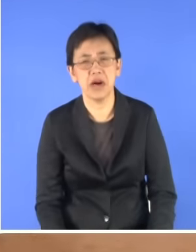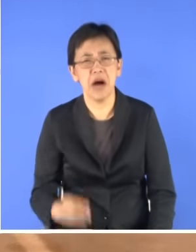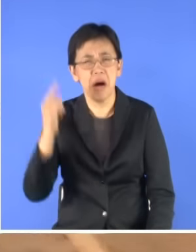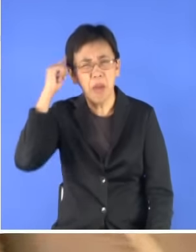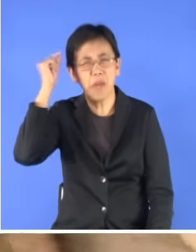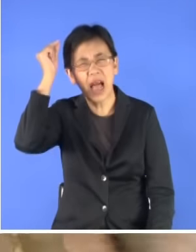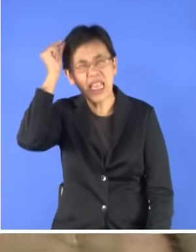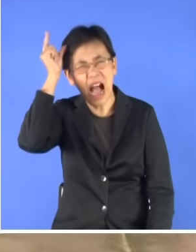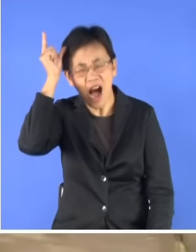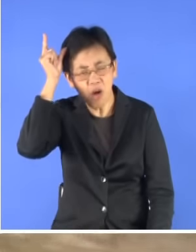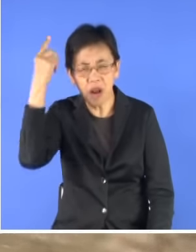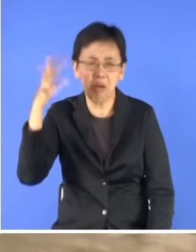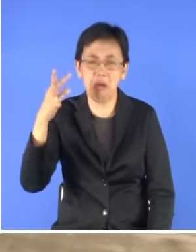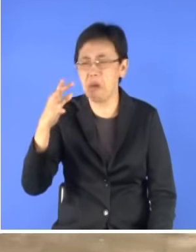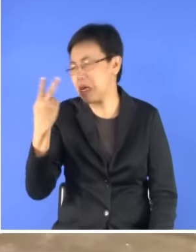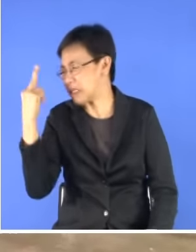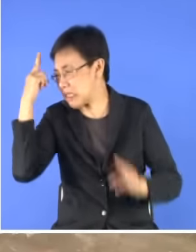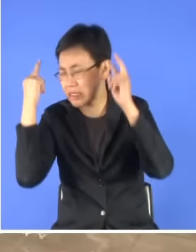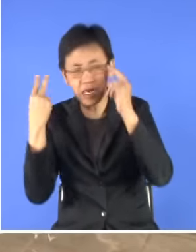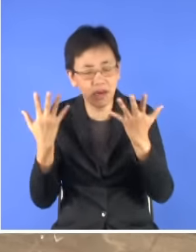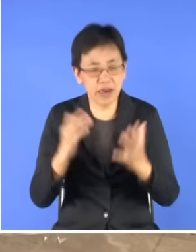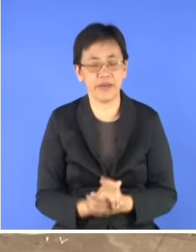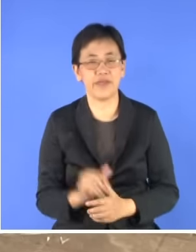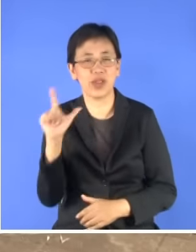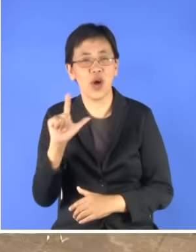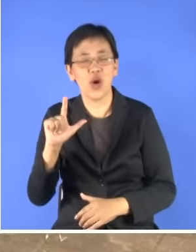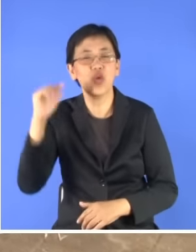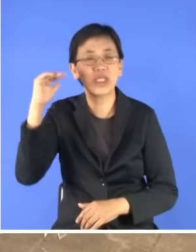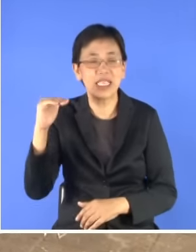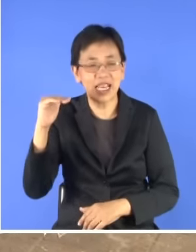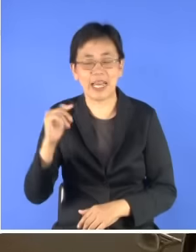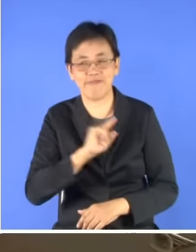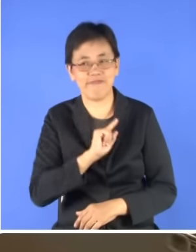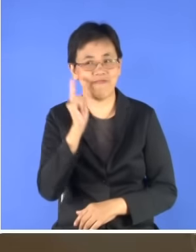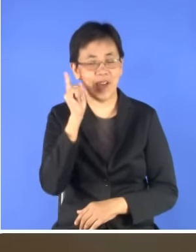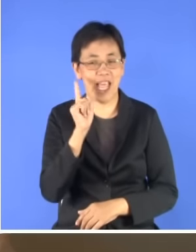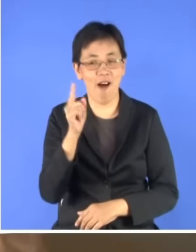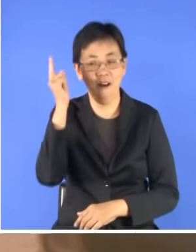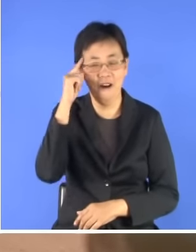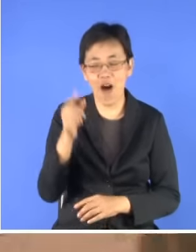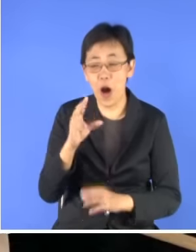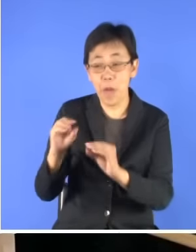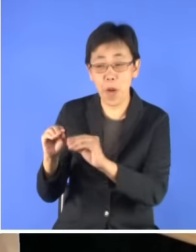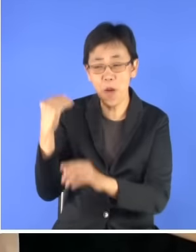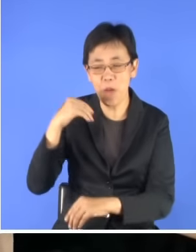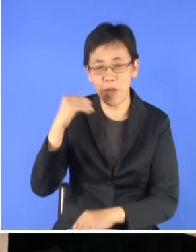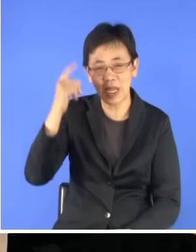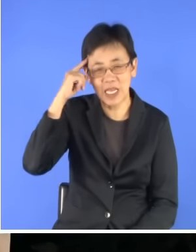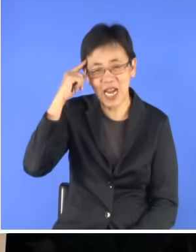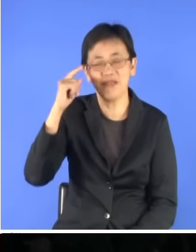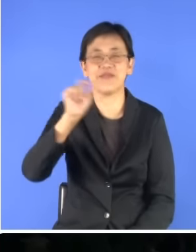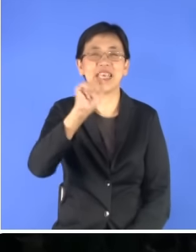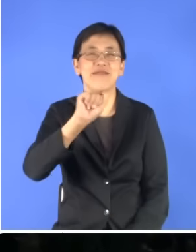ซเลยป่าน นี้ไม่ตัดผมยาวทีนี้ลุงเตี้ยฮะลุงเตี้ยร้านนี้ก็เลยเอาหยิบมุกนี้มาเขียนลุงเตี้ย